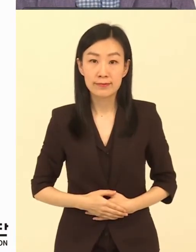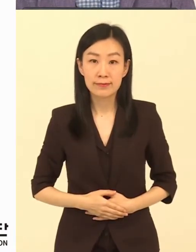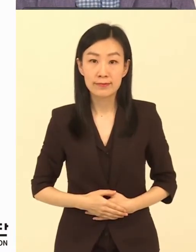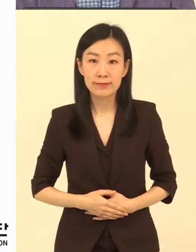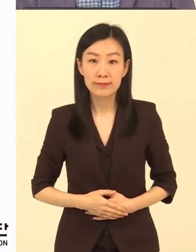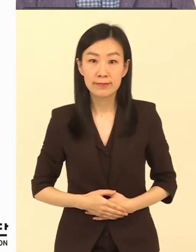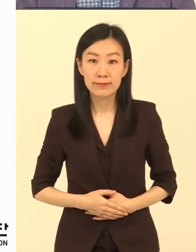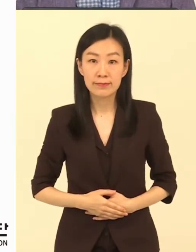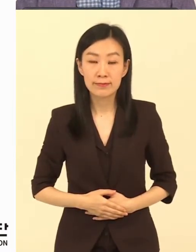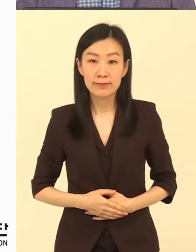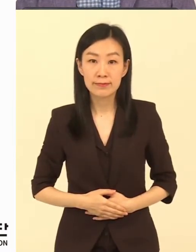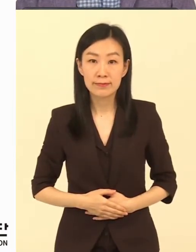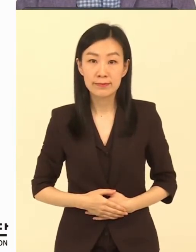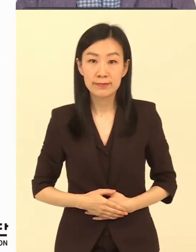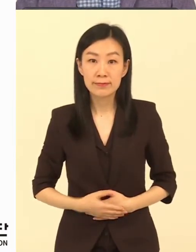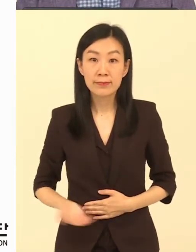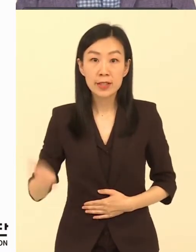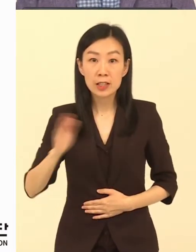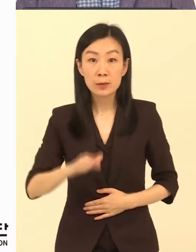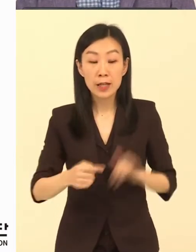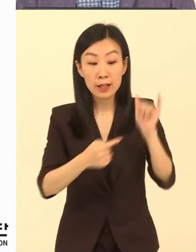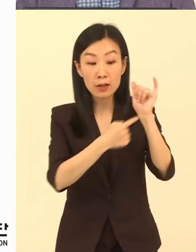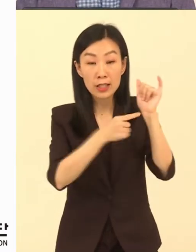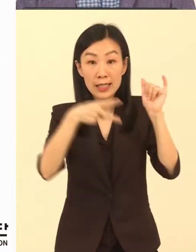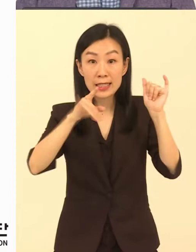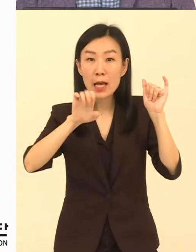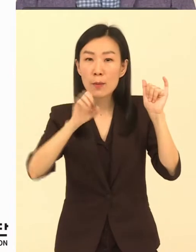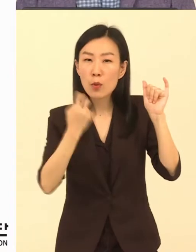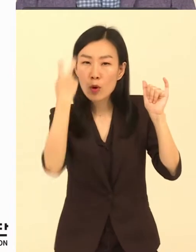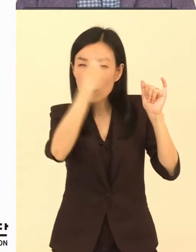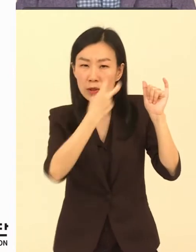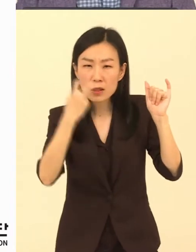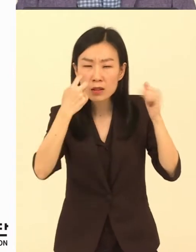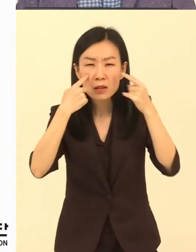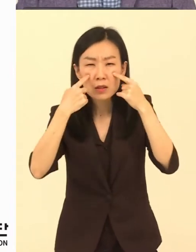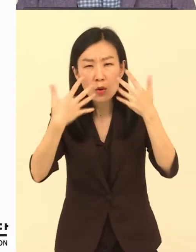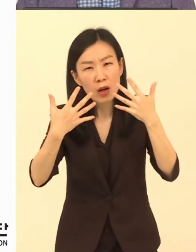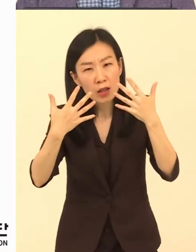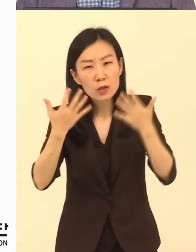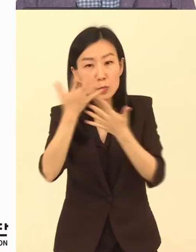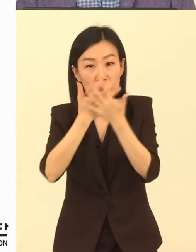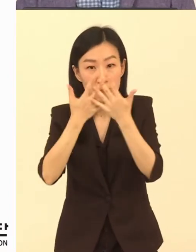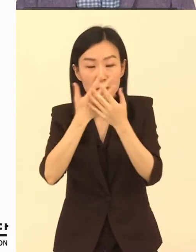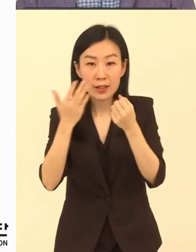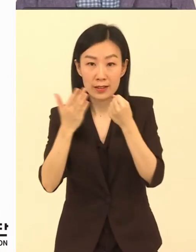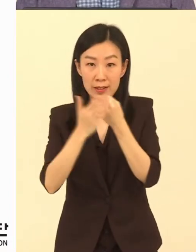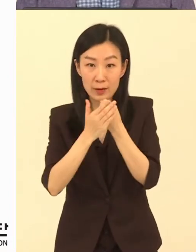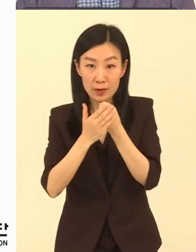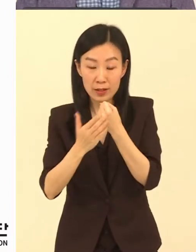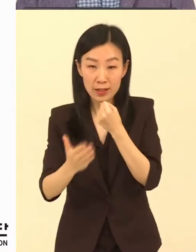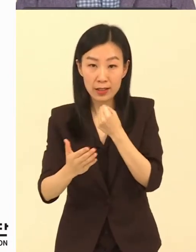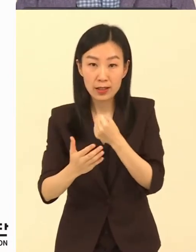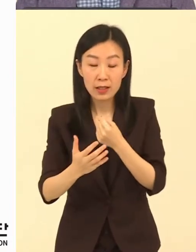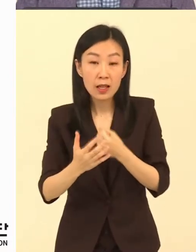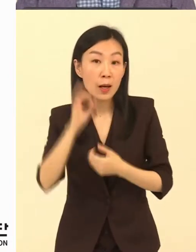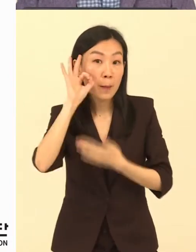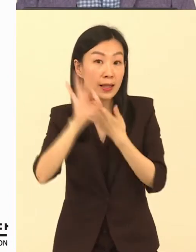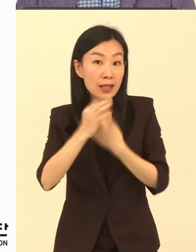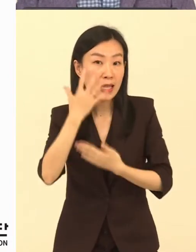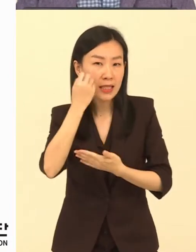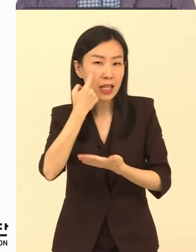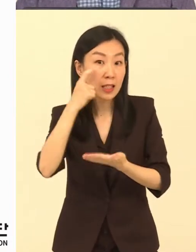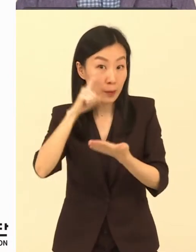하지만 그 자궁경부 세포 검사는 정확도가 낮다는 단점이 있습니다. 따라서 이상 결과가